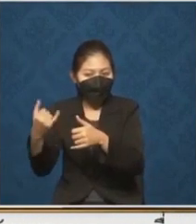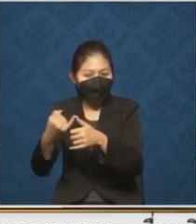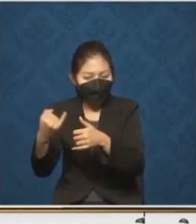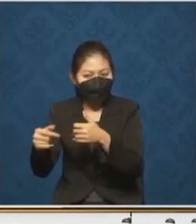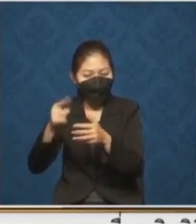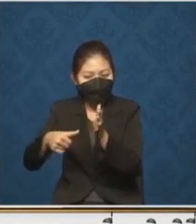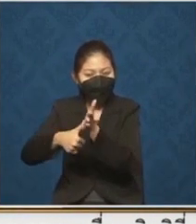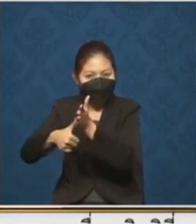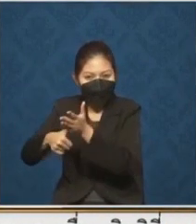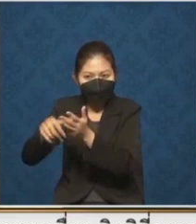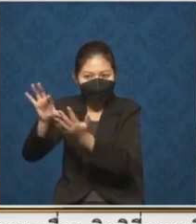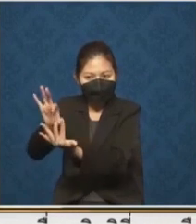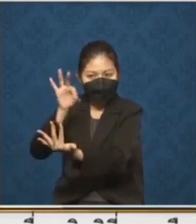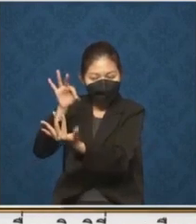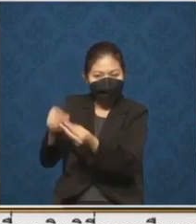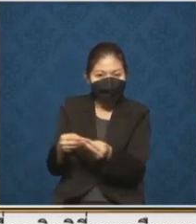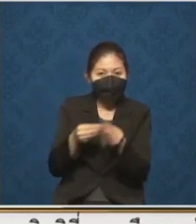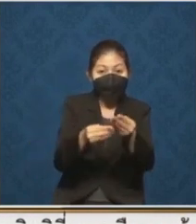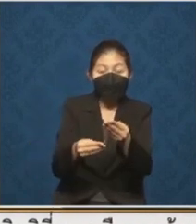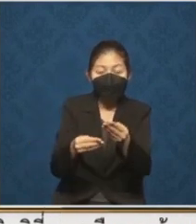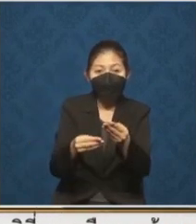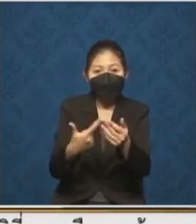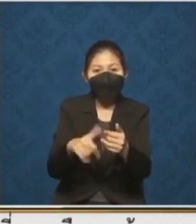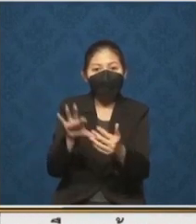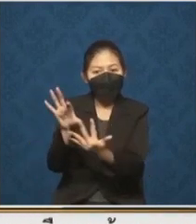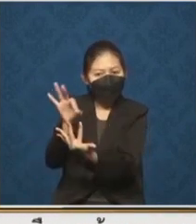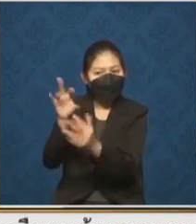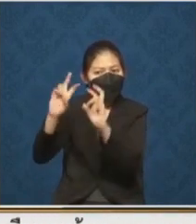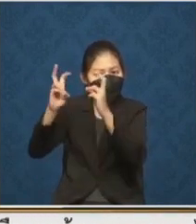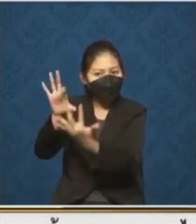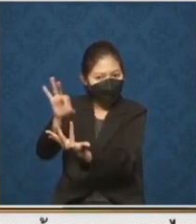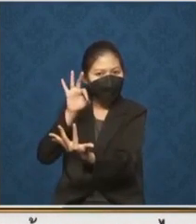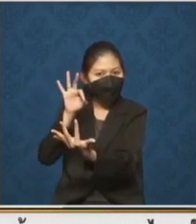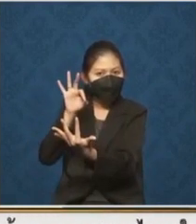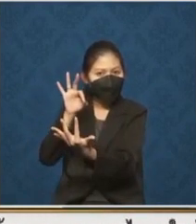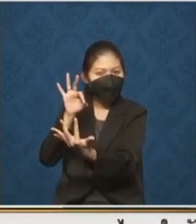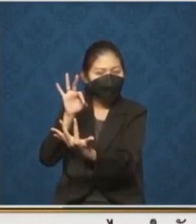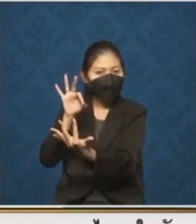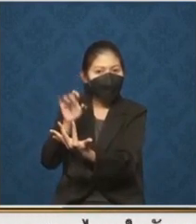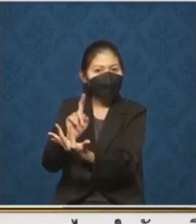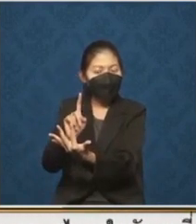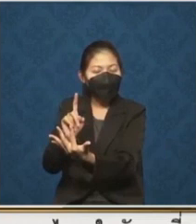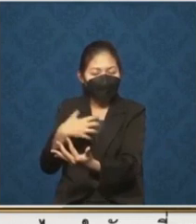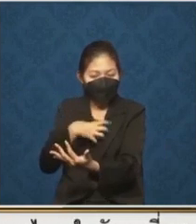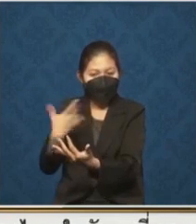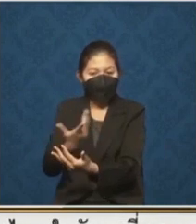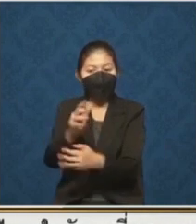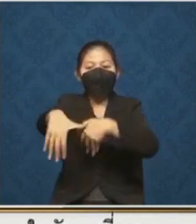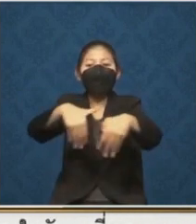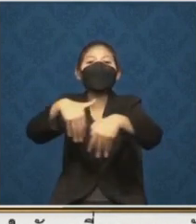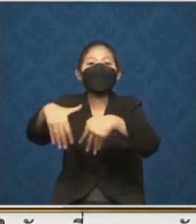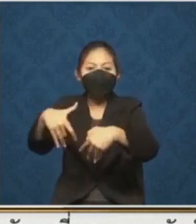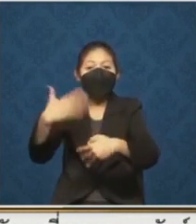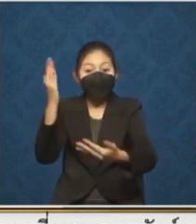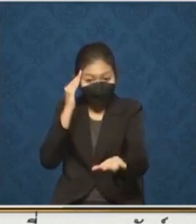ี้ใหเหนทงหมด ผมคงจะต้องเอาเรื่องสัเรื่องหน่งที่อยากให้พี่น้ประชาชน